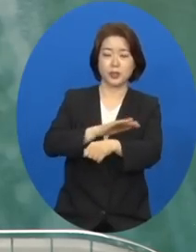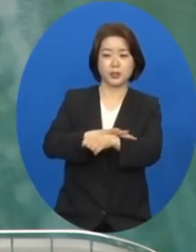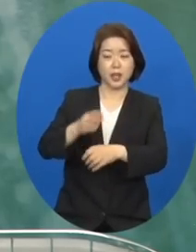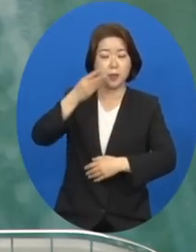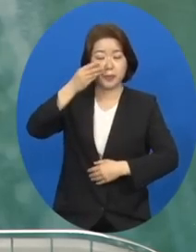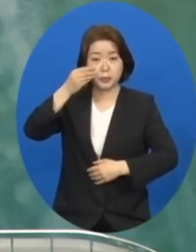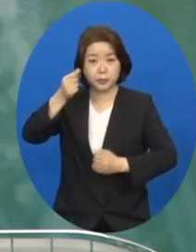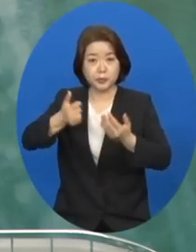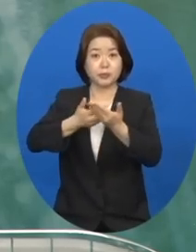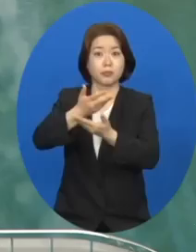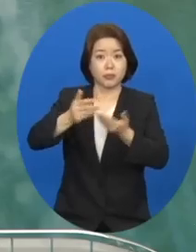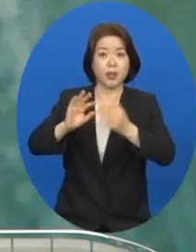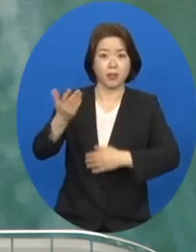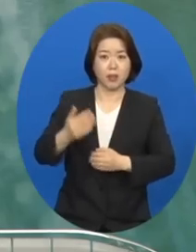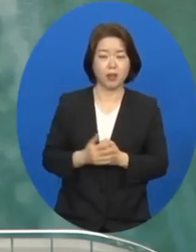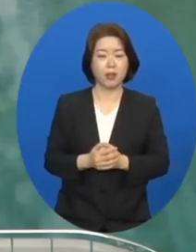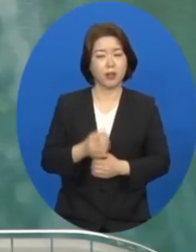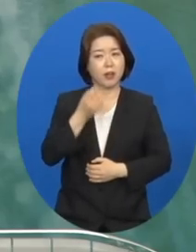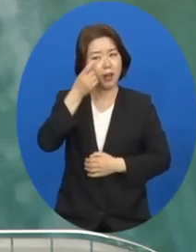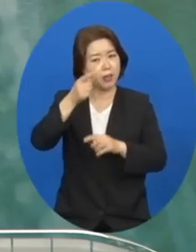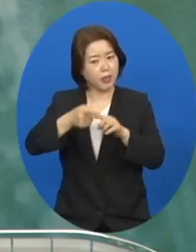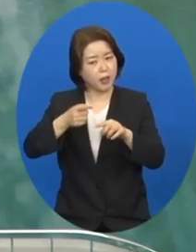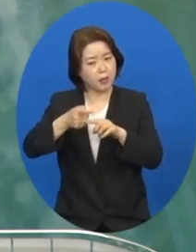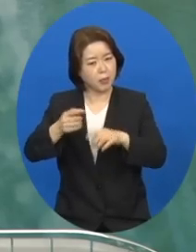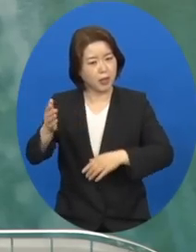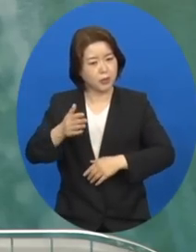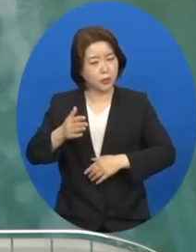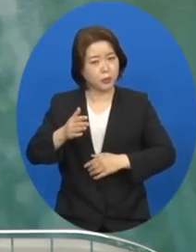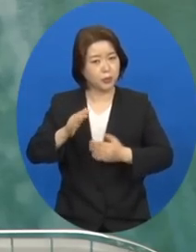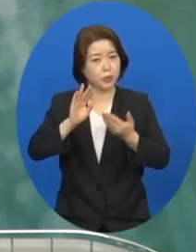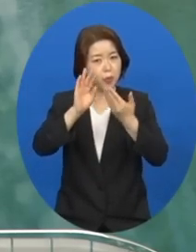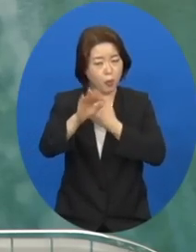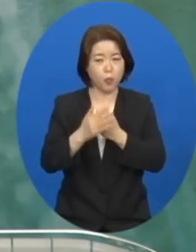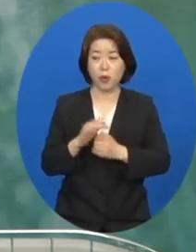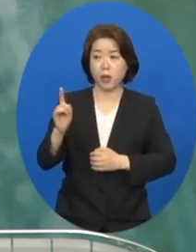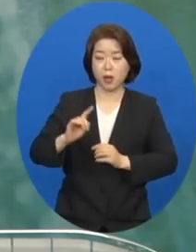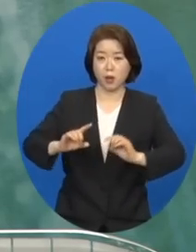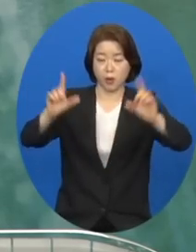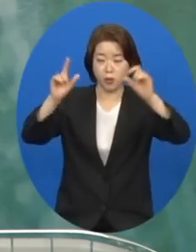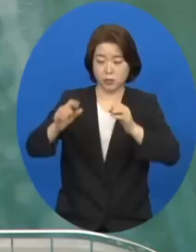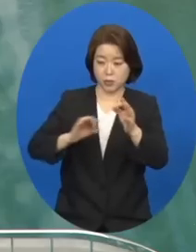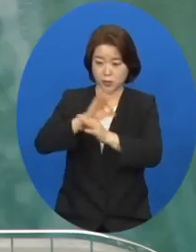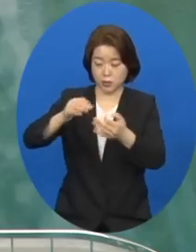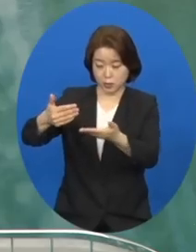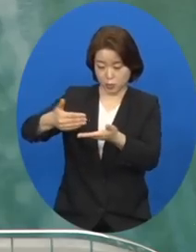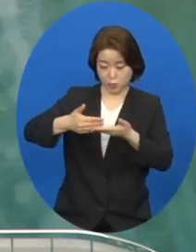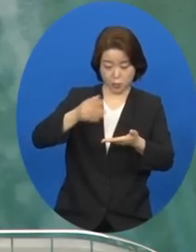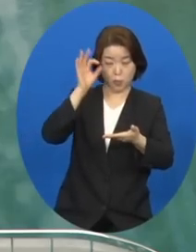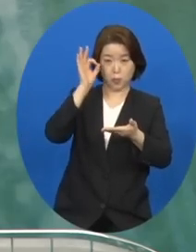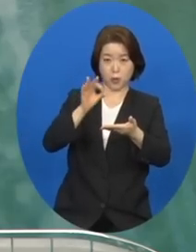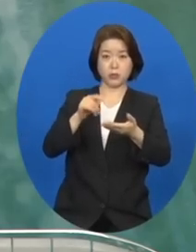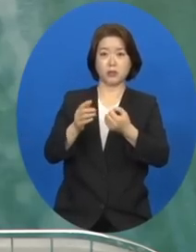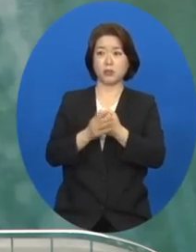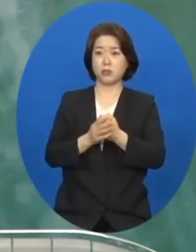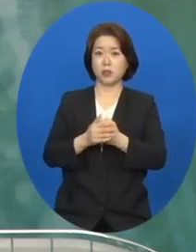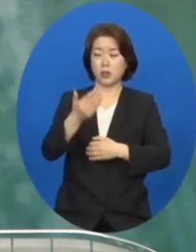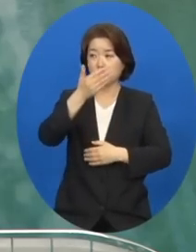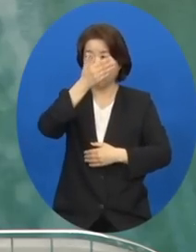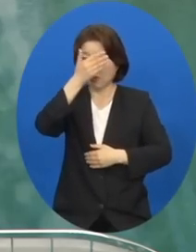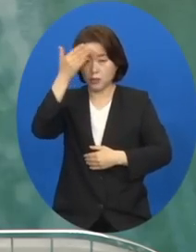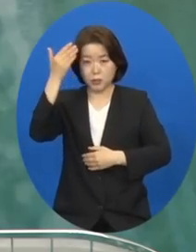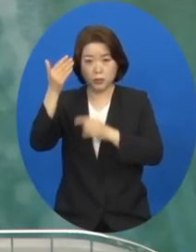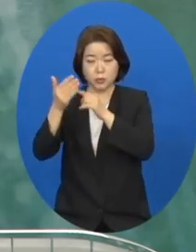되었습니다 한달 반 정도 지났을 때 어느 날 교회적 먹어 를 받았는데 그 창녕의 수천 볼을